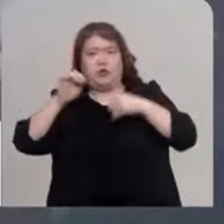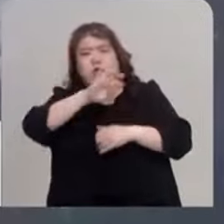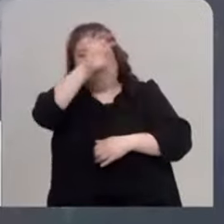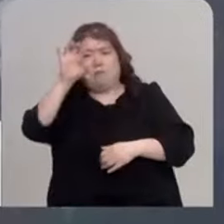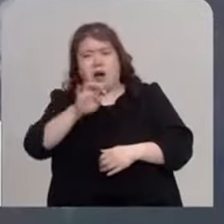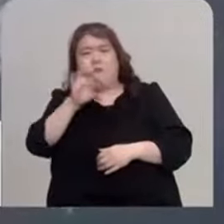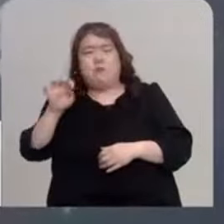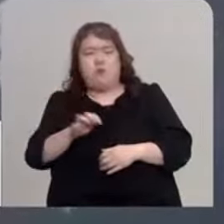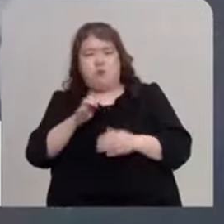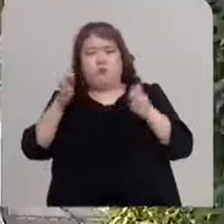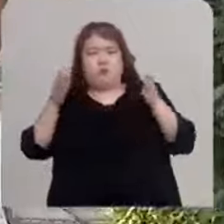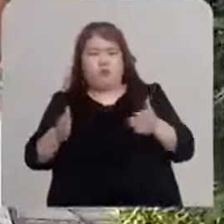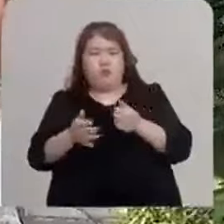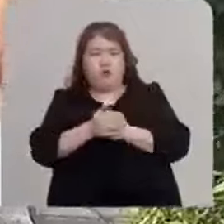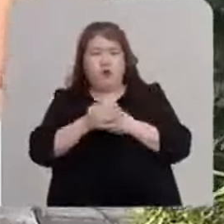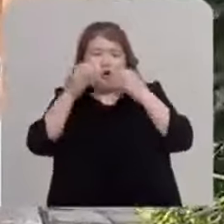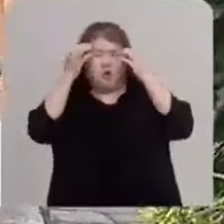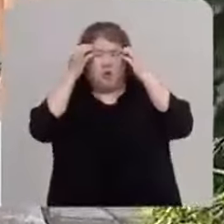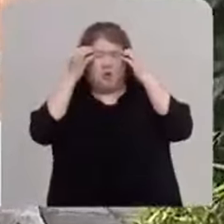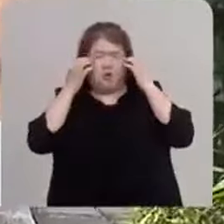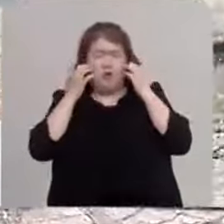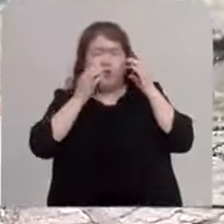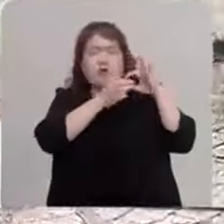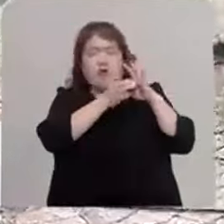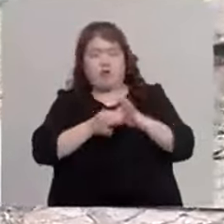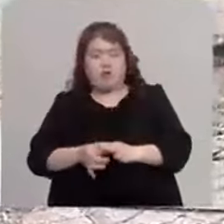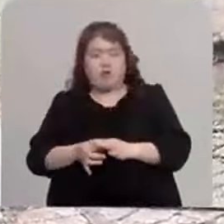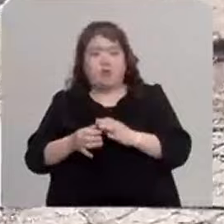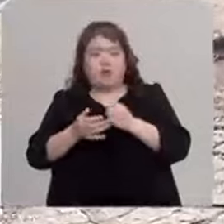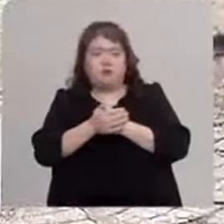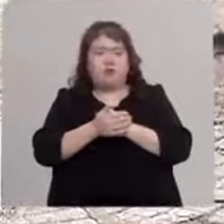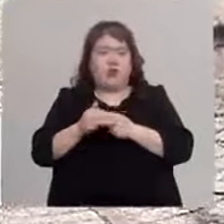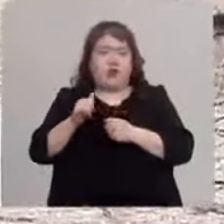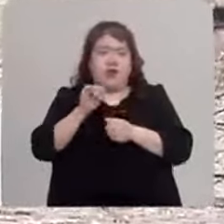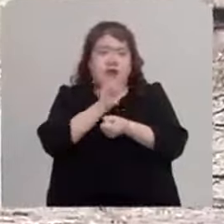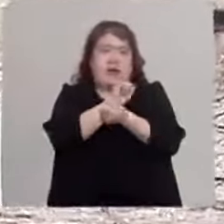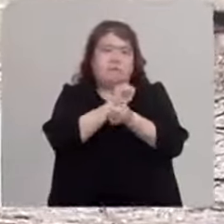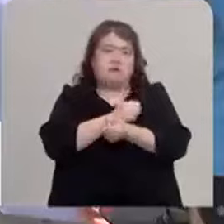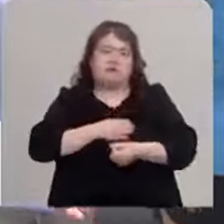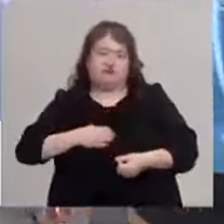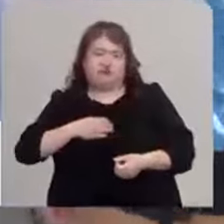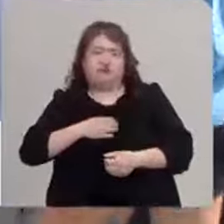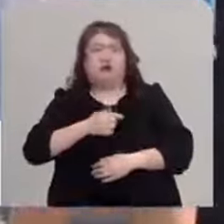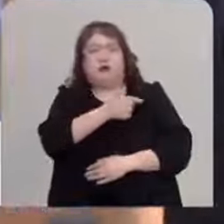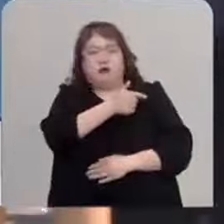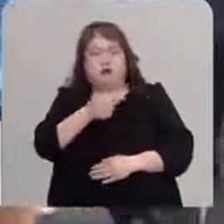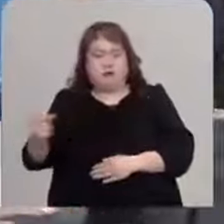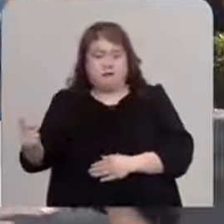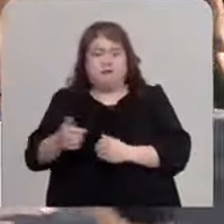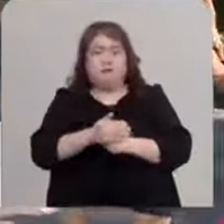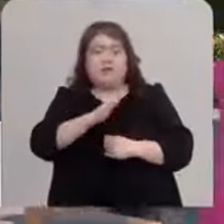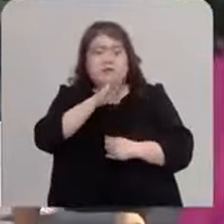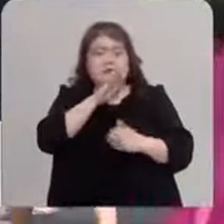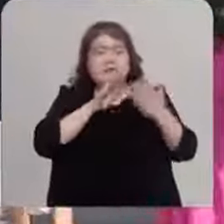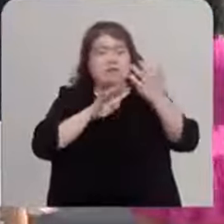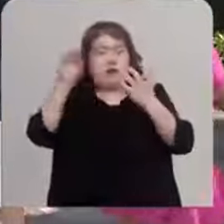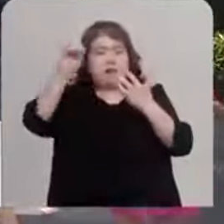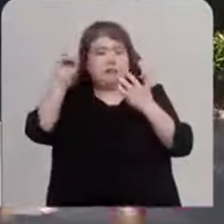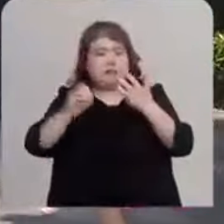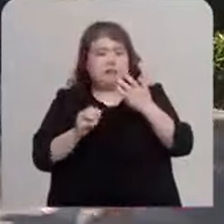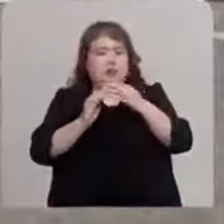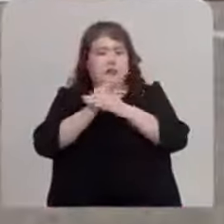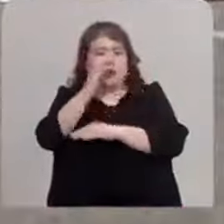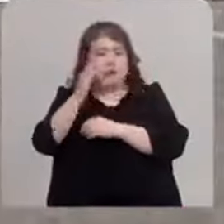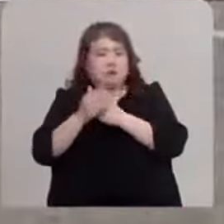반복되는 동안고 다한 날씨가 지속중 우려가 커졌습니다 실제 80% 넘는